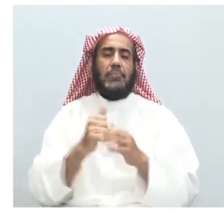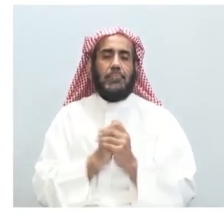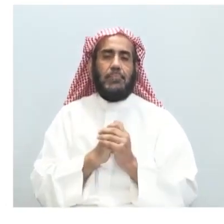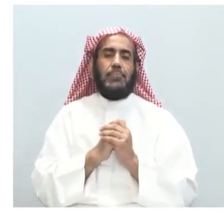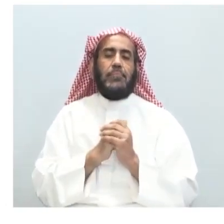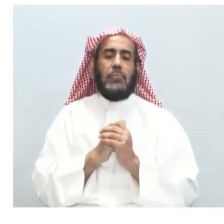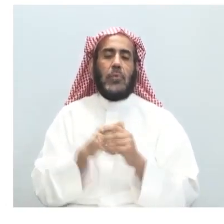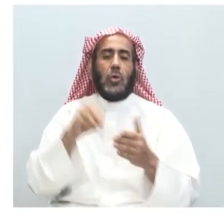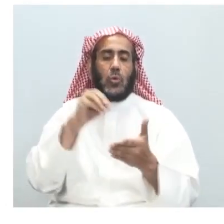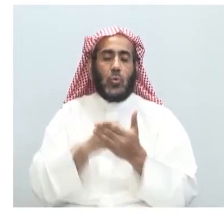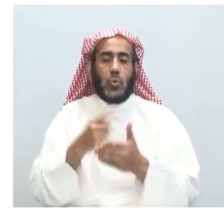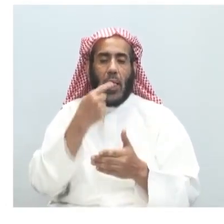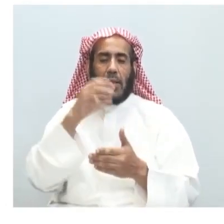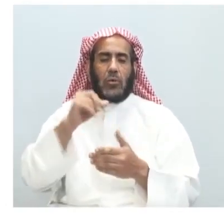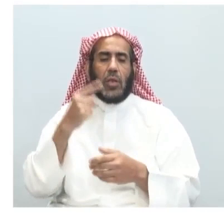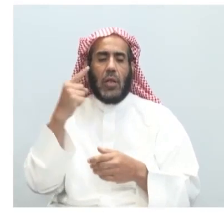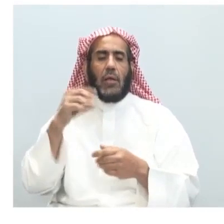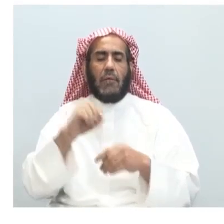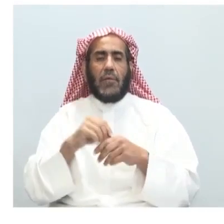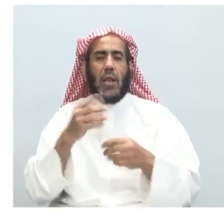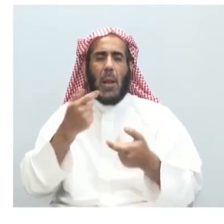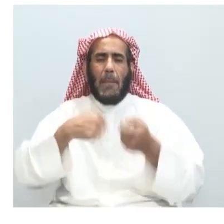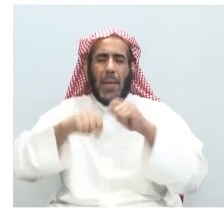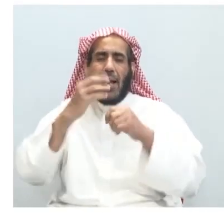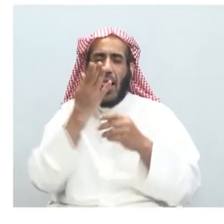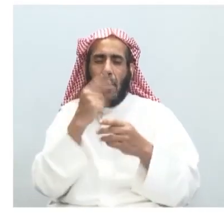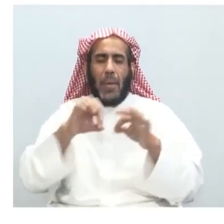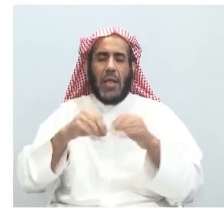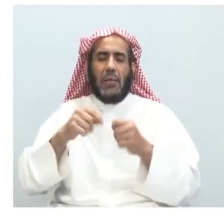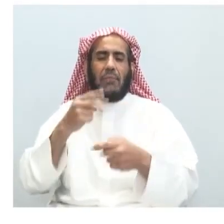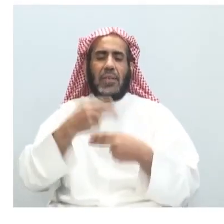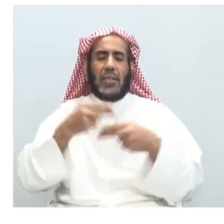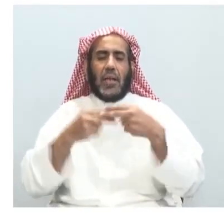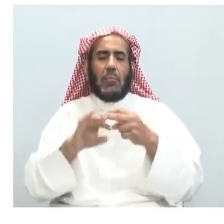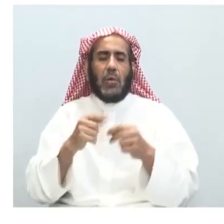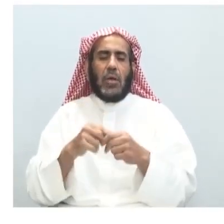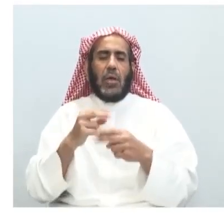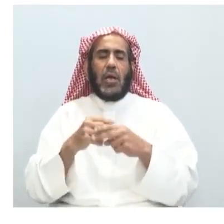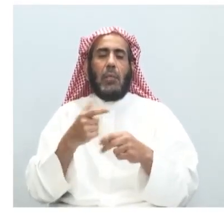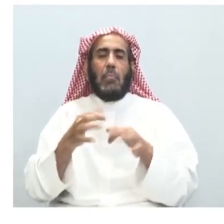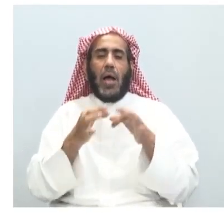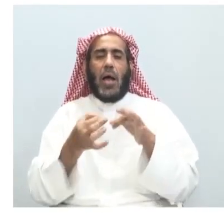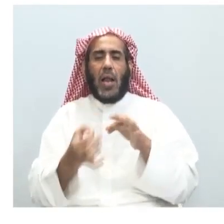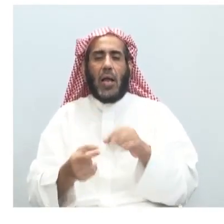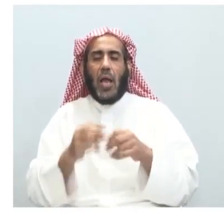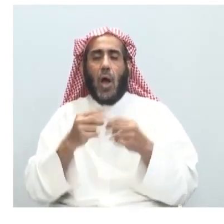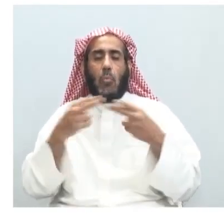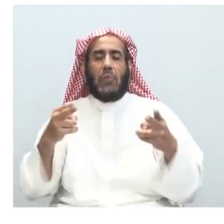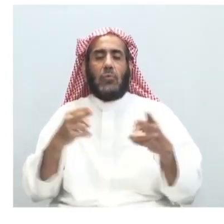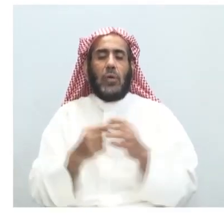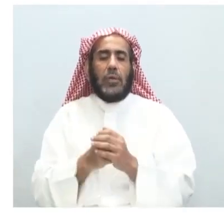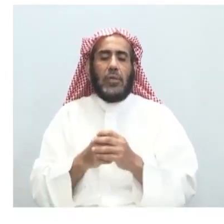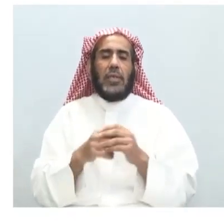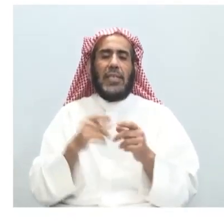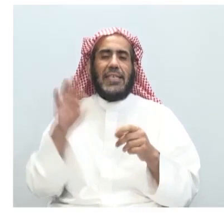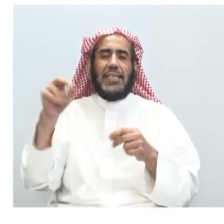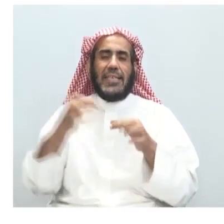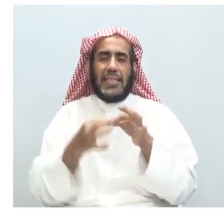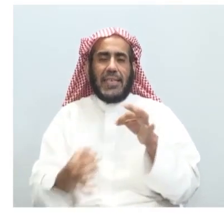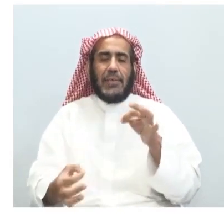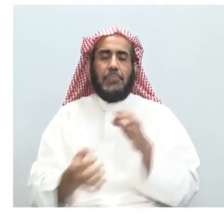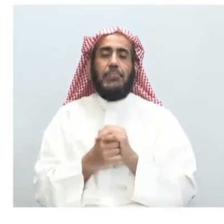توجد السكريات الاحاديه في المحاليل المائيه في تراكيب اما ان تكون حلقيه او تكون مفتوحه السلسله